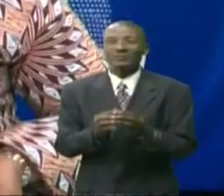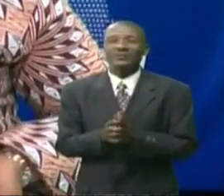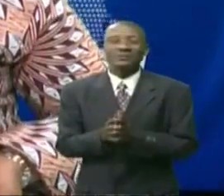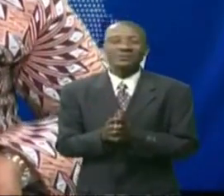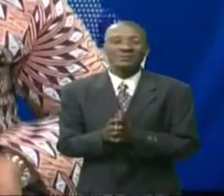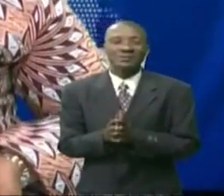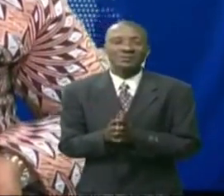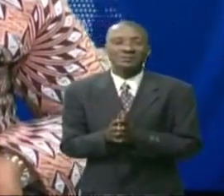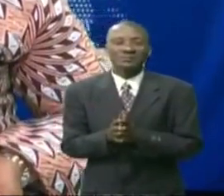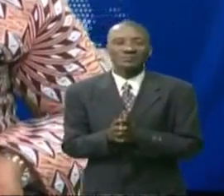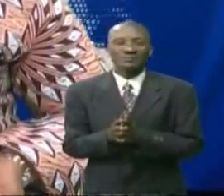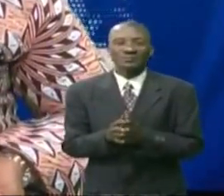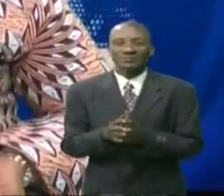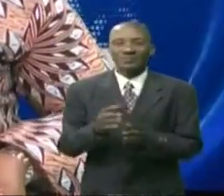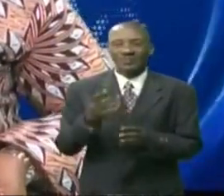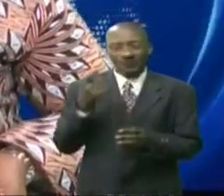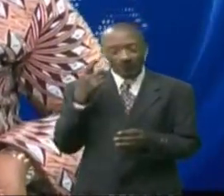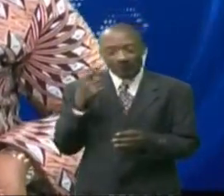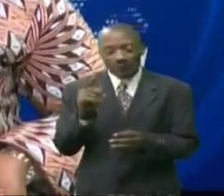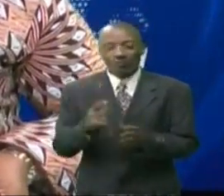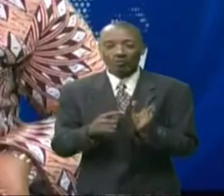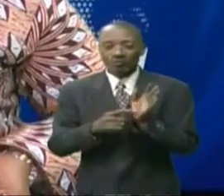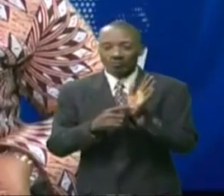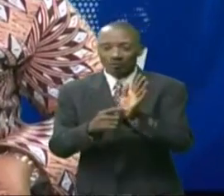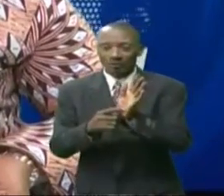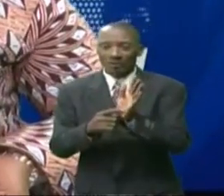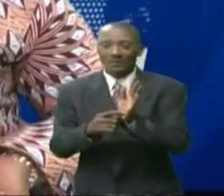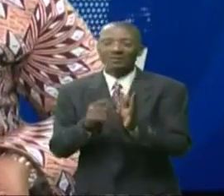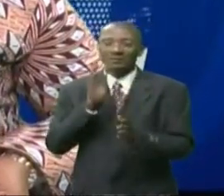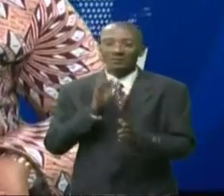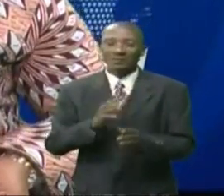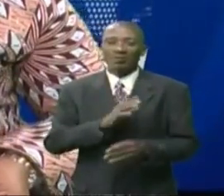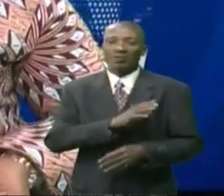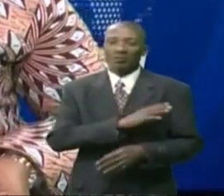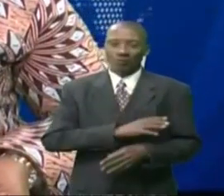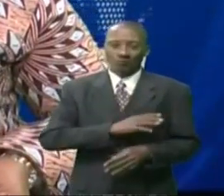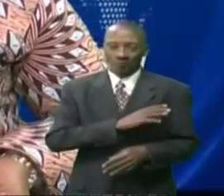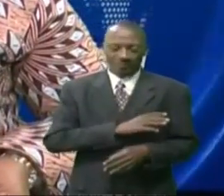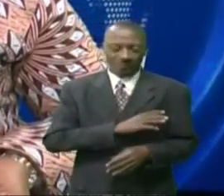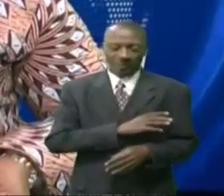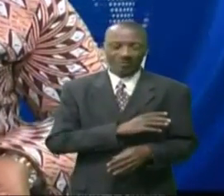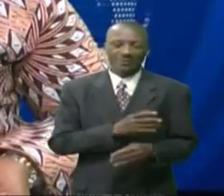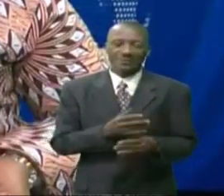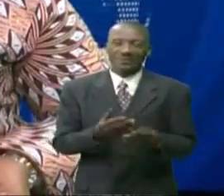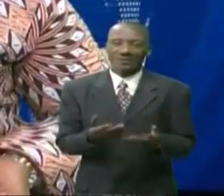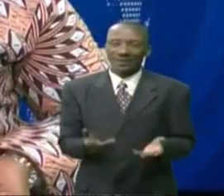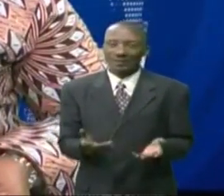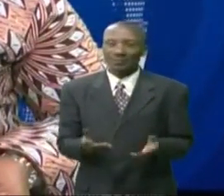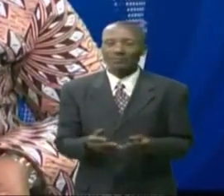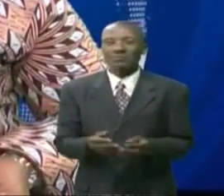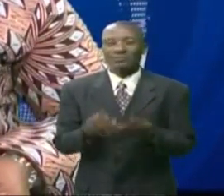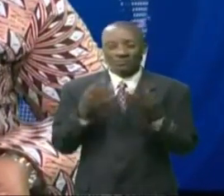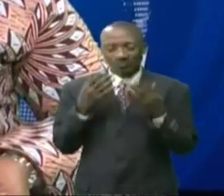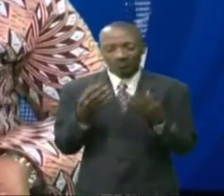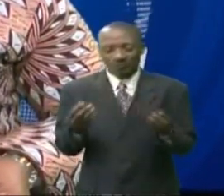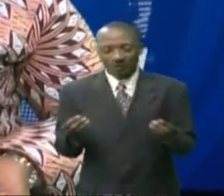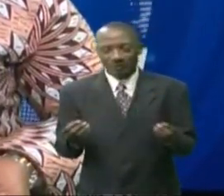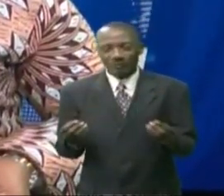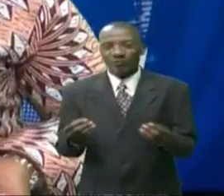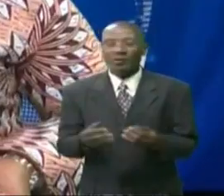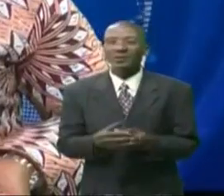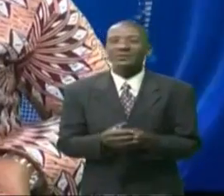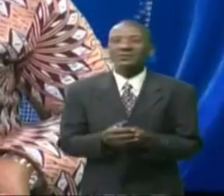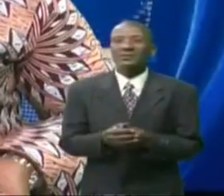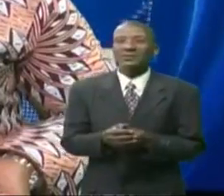santé publique et engendre des coûts élevés de remplacement. En conséquence, la BCC invite les utilisateurs des billets de francs